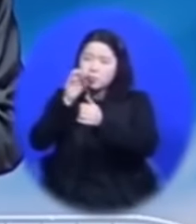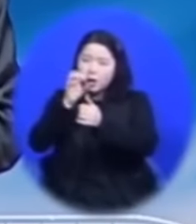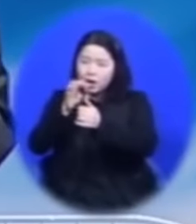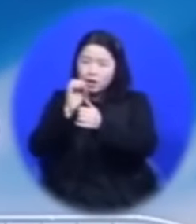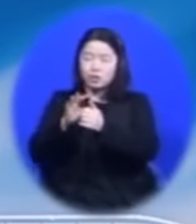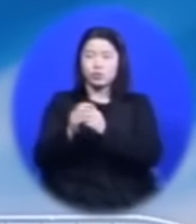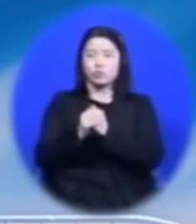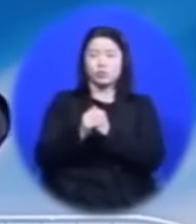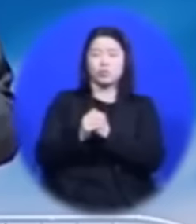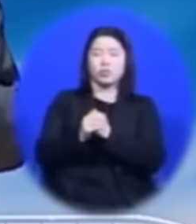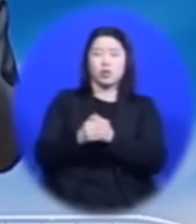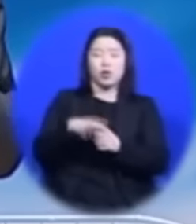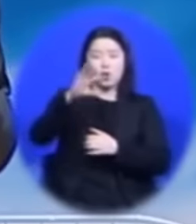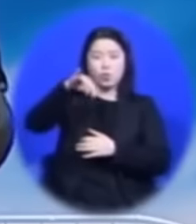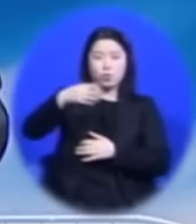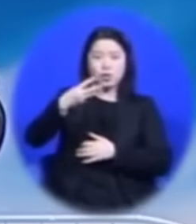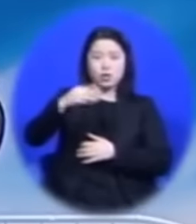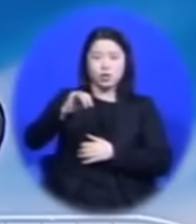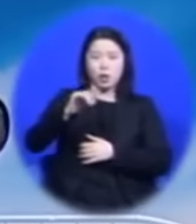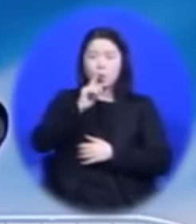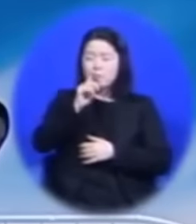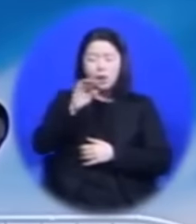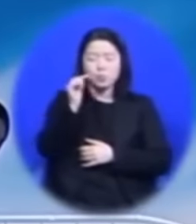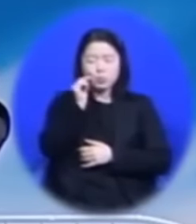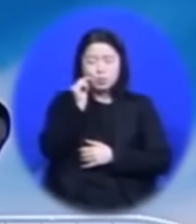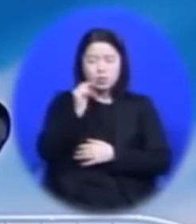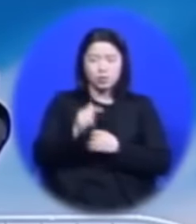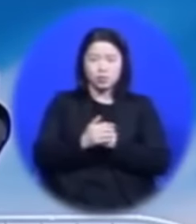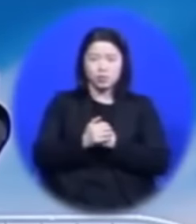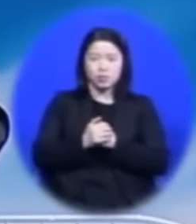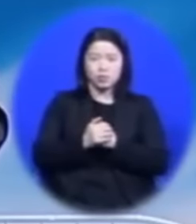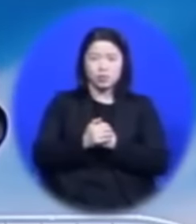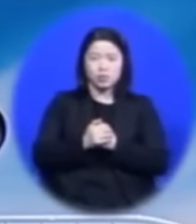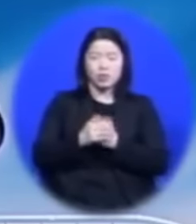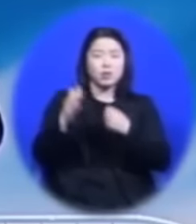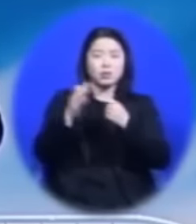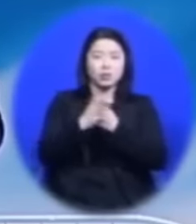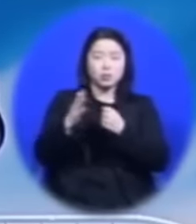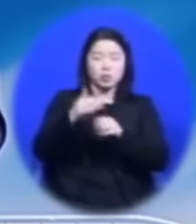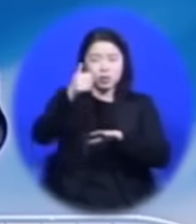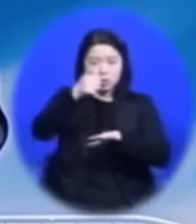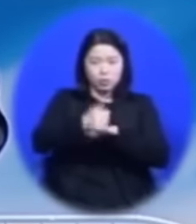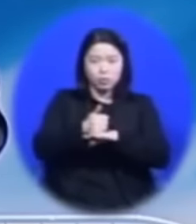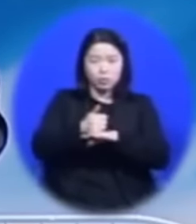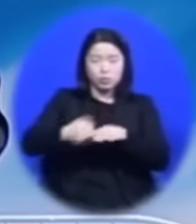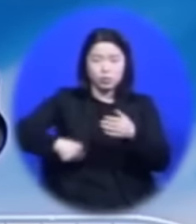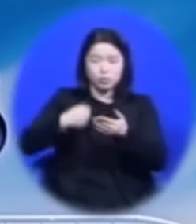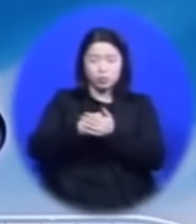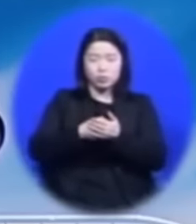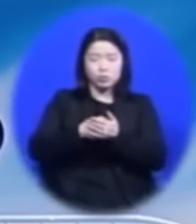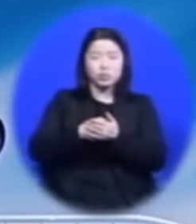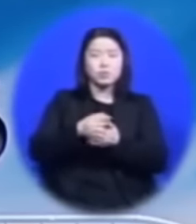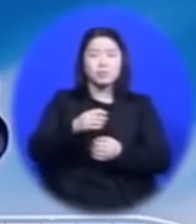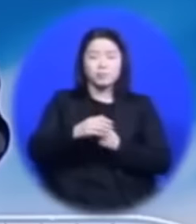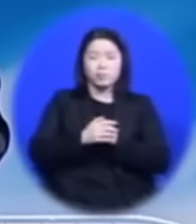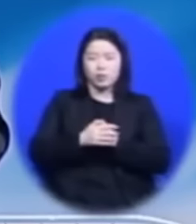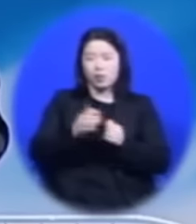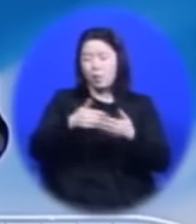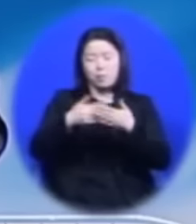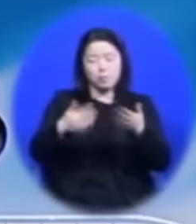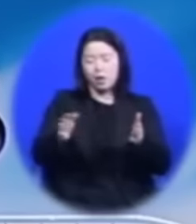이야기를 해주는데 윌리가 말을 못하는 거예요. 그러다가 결국 윌리가 대답합니다. 방